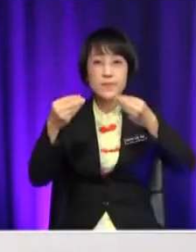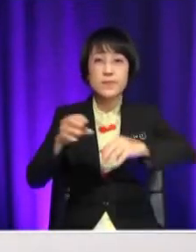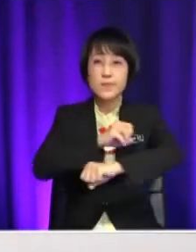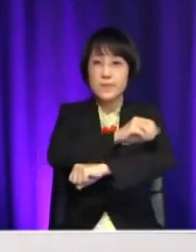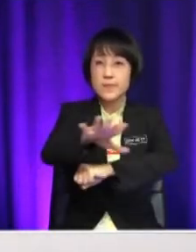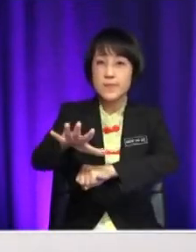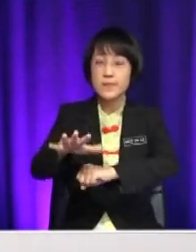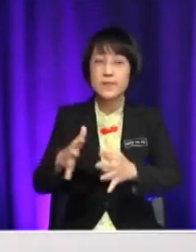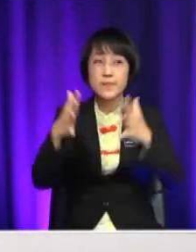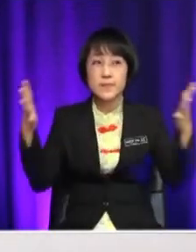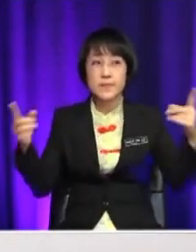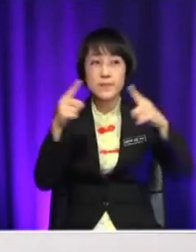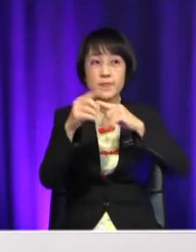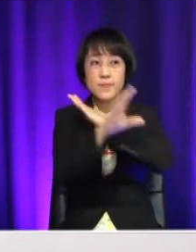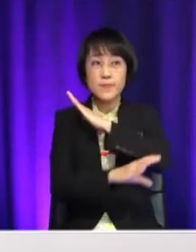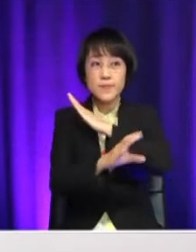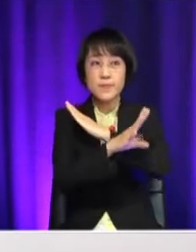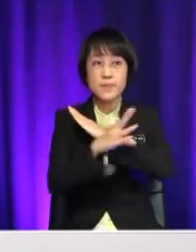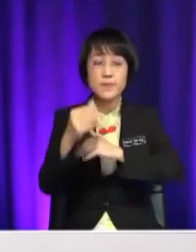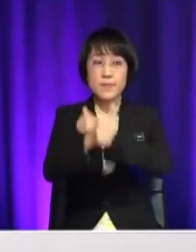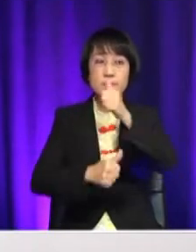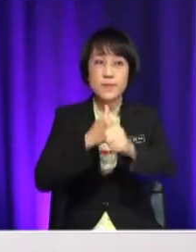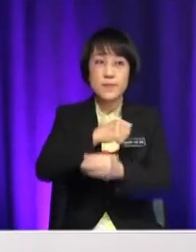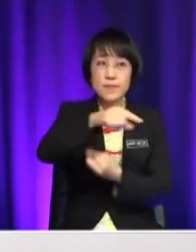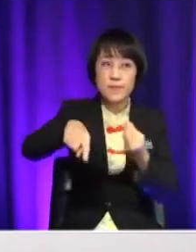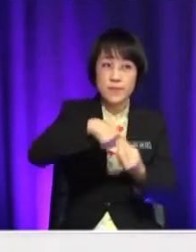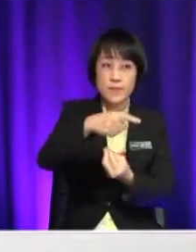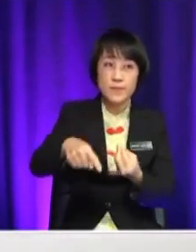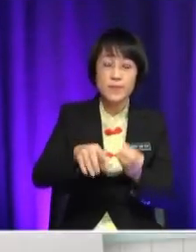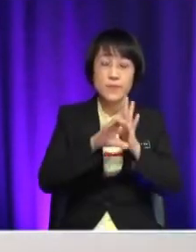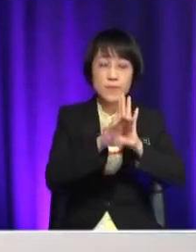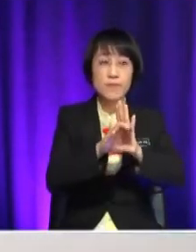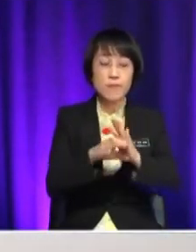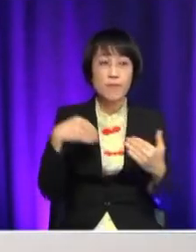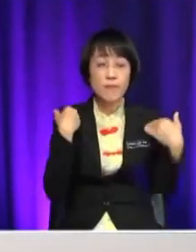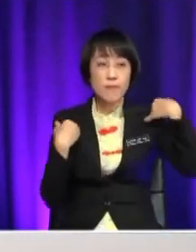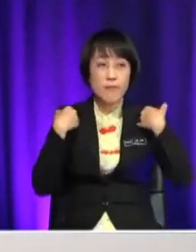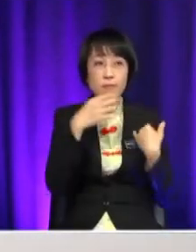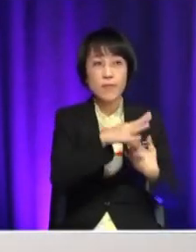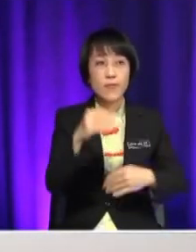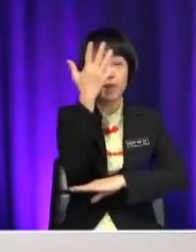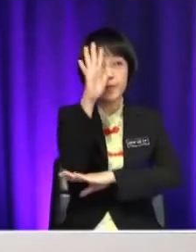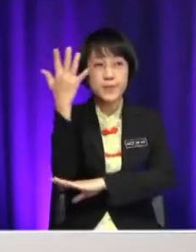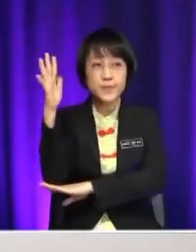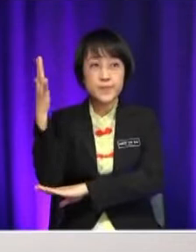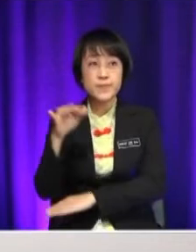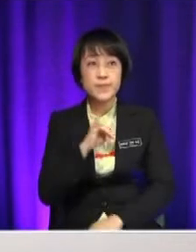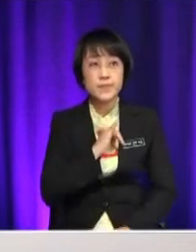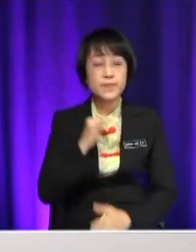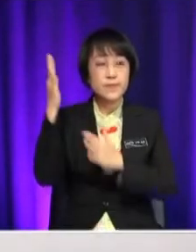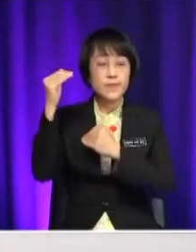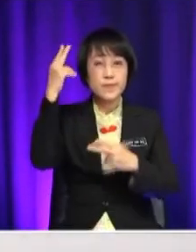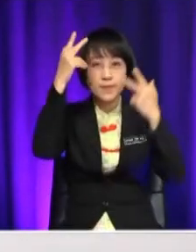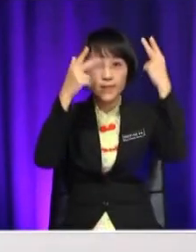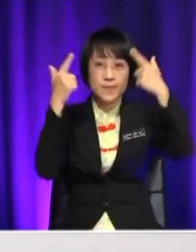memberikan impak yang besar kepada alam sekitar seperti flora dan fauna. Saya berharap agar pelancongan hijau dapat